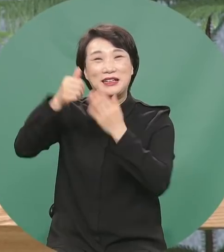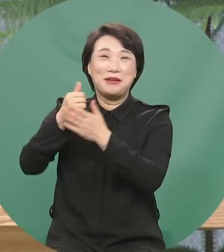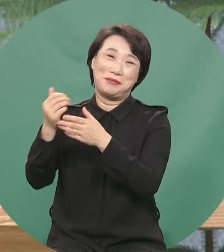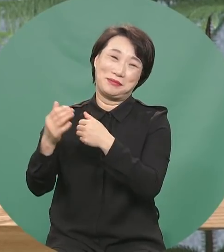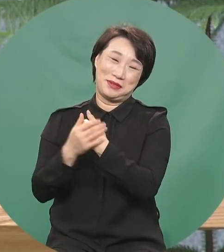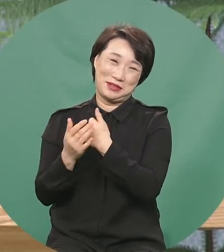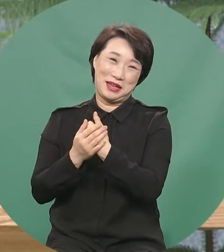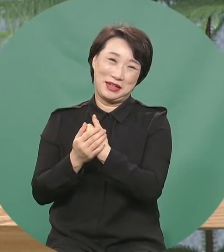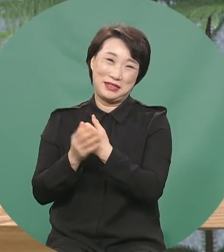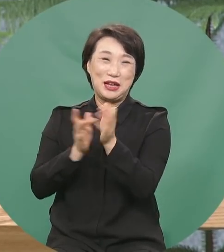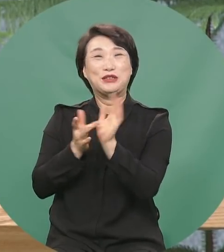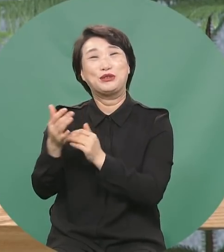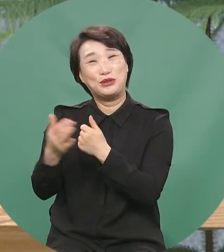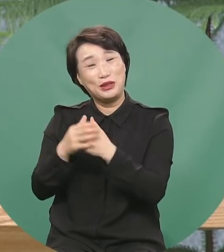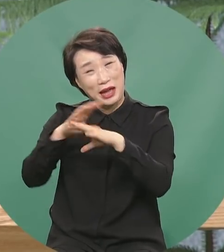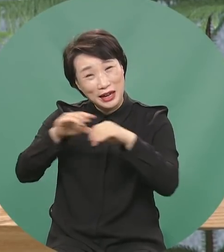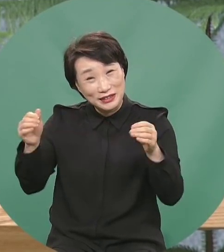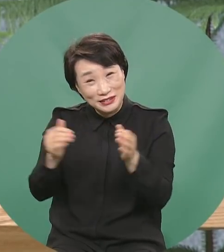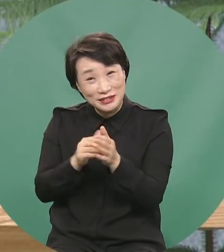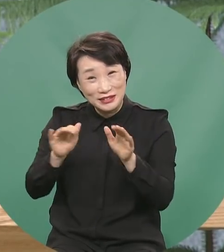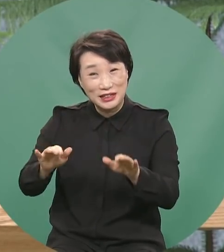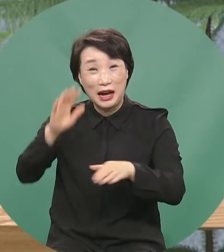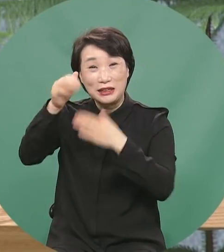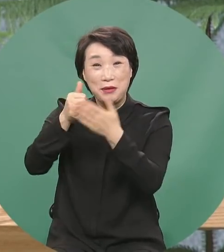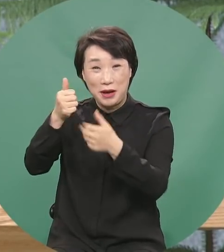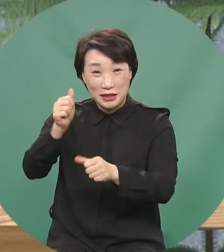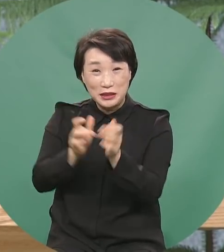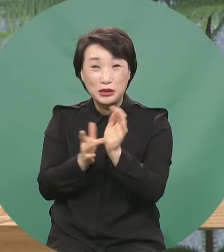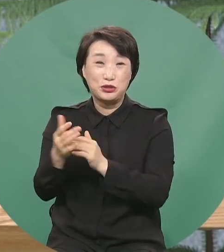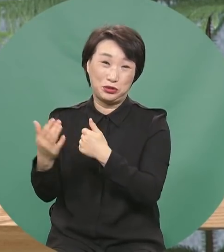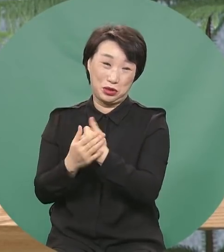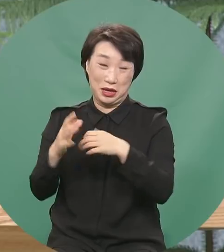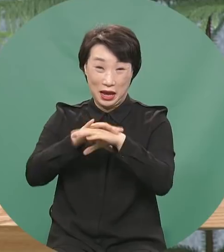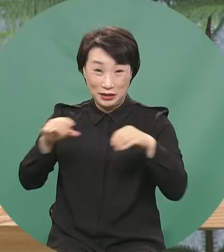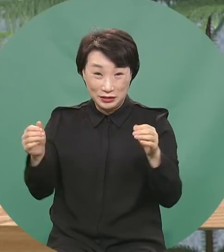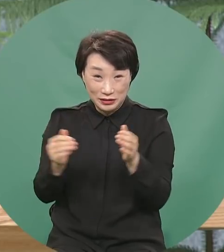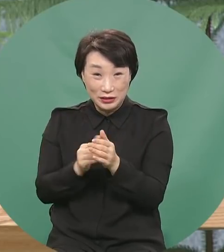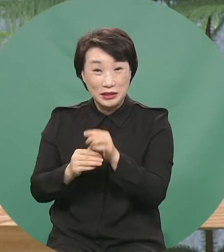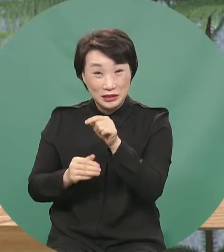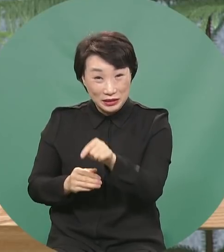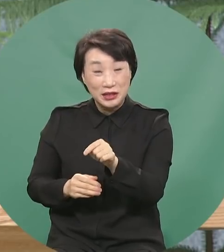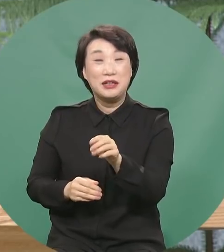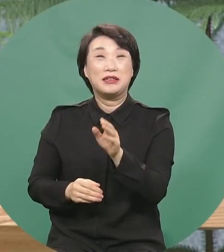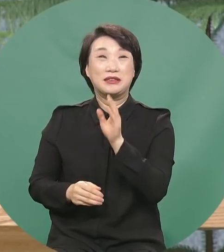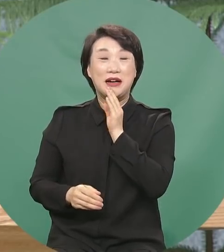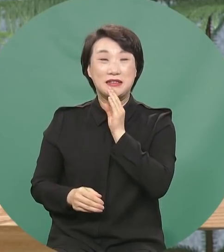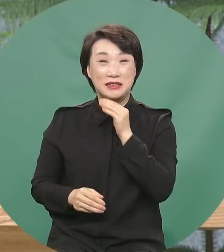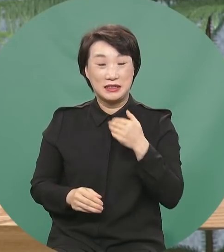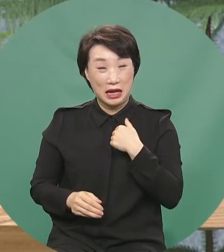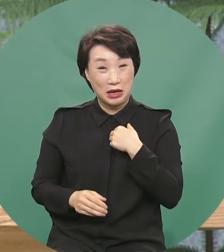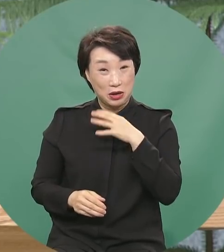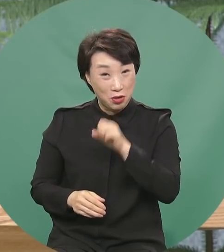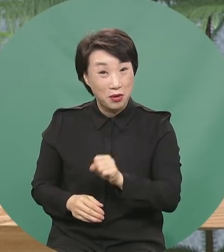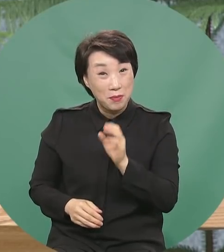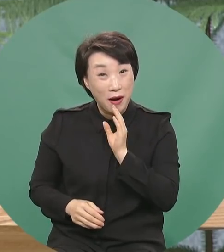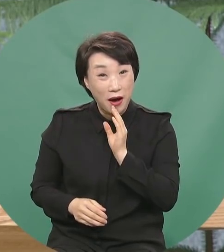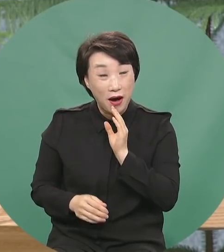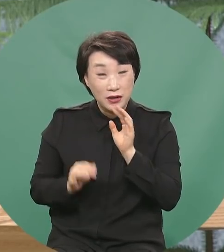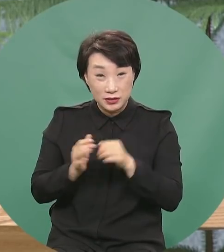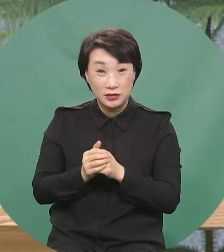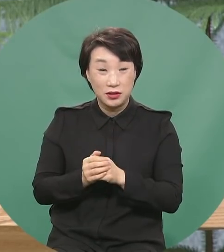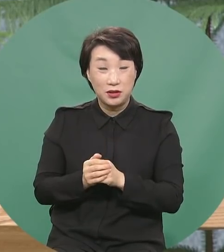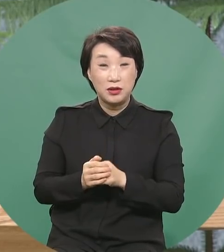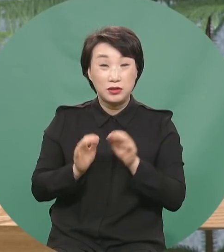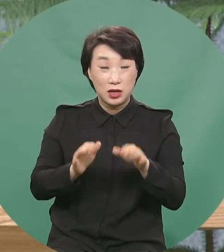있으니 하나님의 아들이 해결했으니 이 사실이 무효가 된다면 하나님의 아들이 해결한